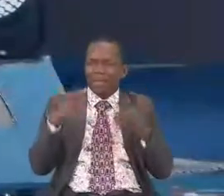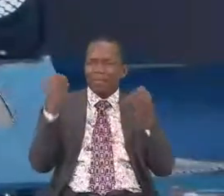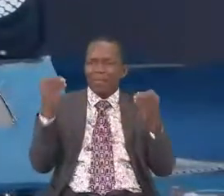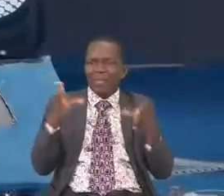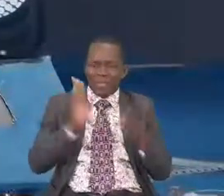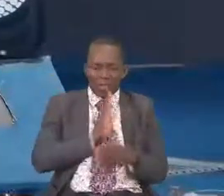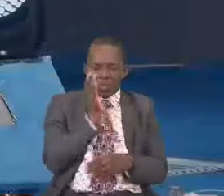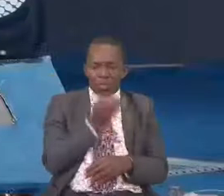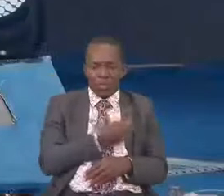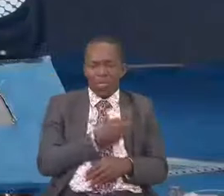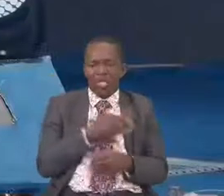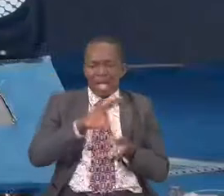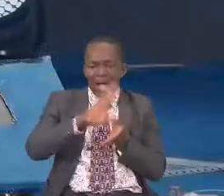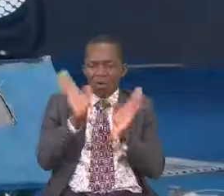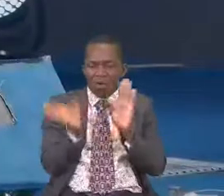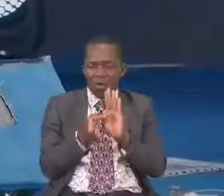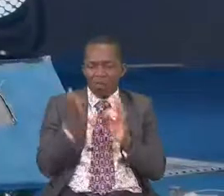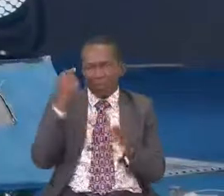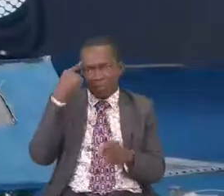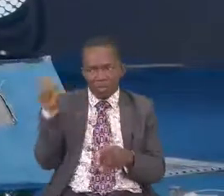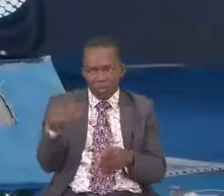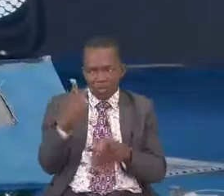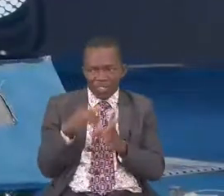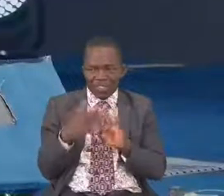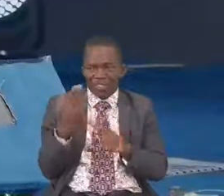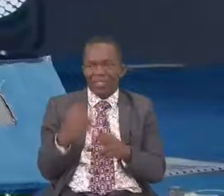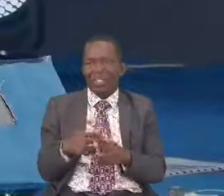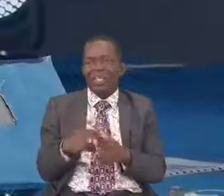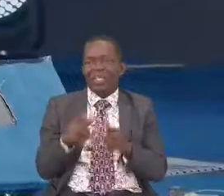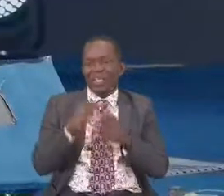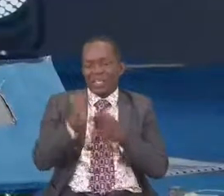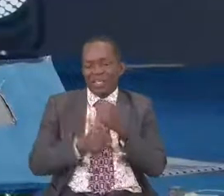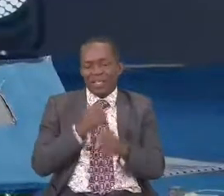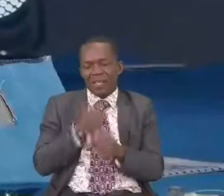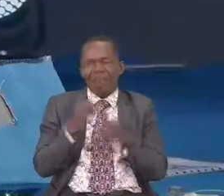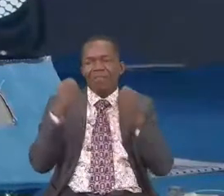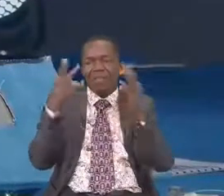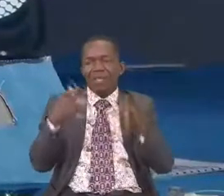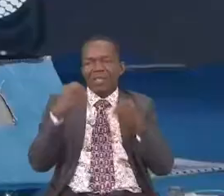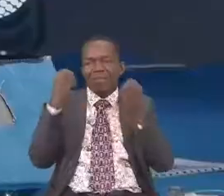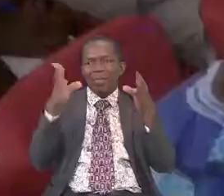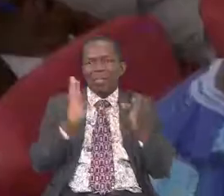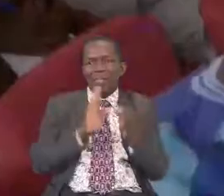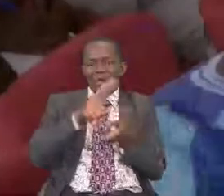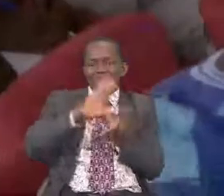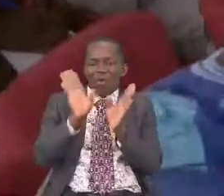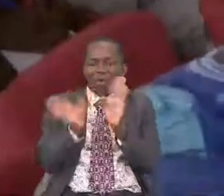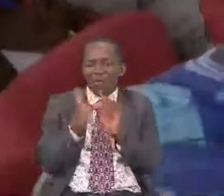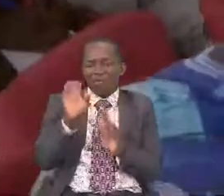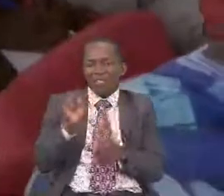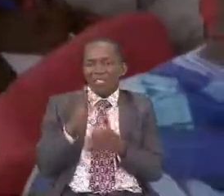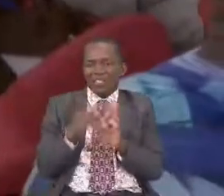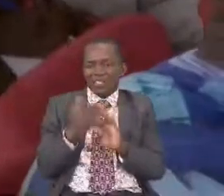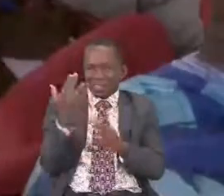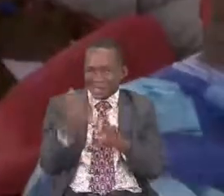ta vie. C'est une année de convertis multiples au nom de Jésus.